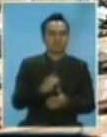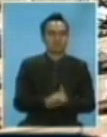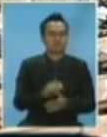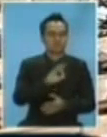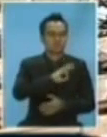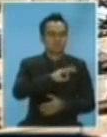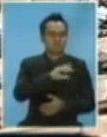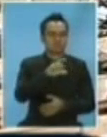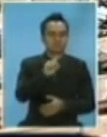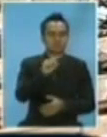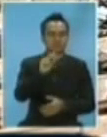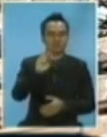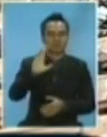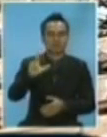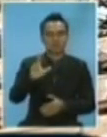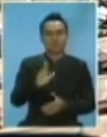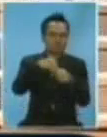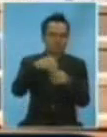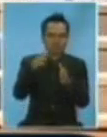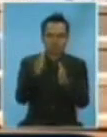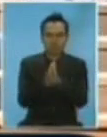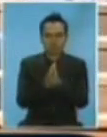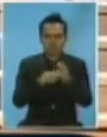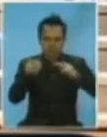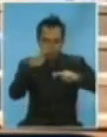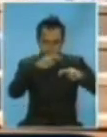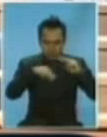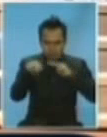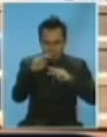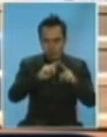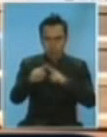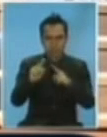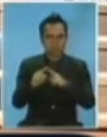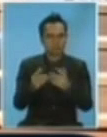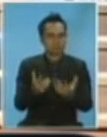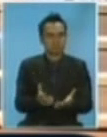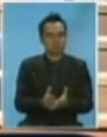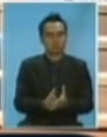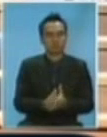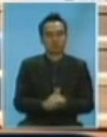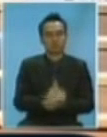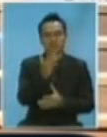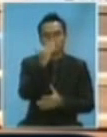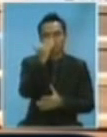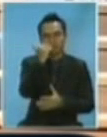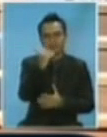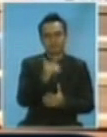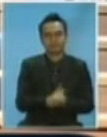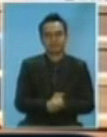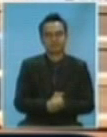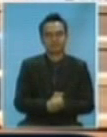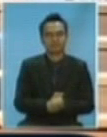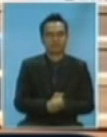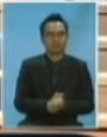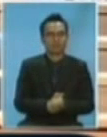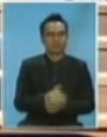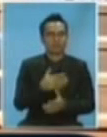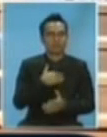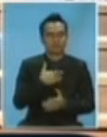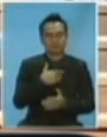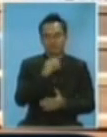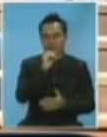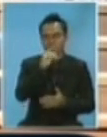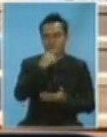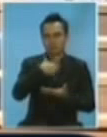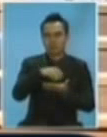มส่วนที่4ศาลปกครองและส่วนที่5ศาลทหารค่ะซึ่งการพิจารณาเรื่องวาระการดำรงตำแหน่งของประธานและตุลาการศาลรัฐธรรมนูญ